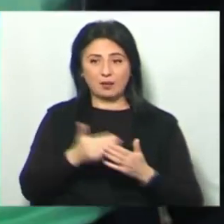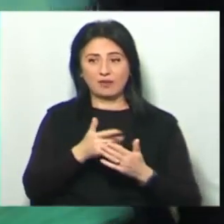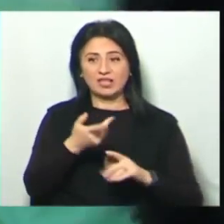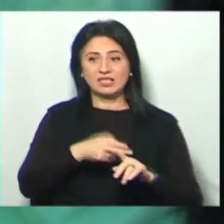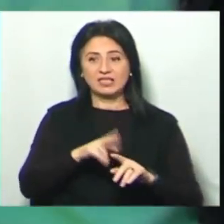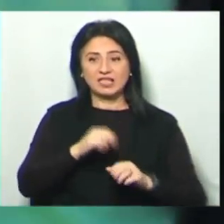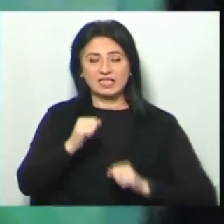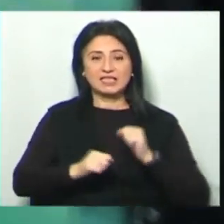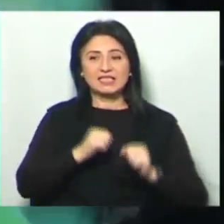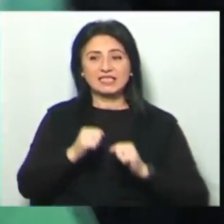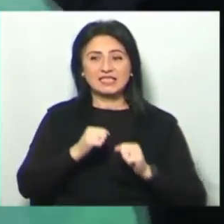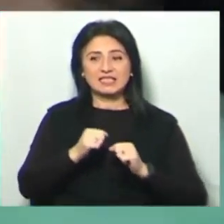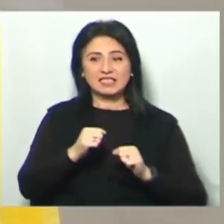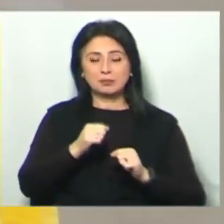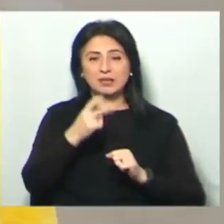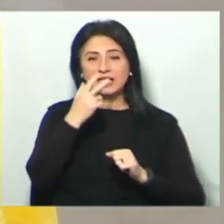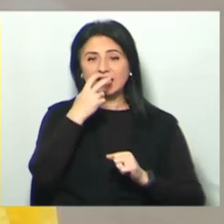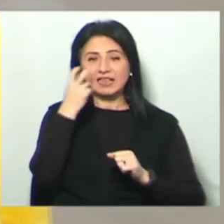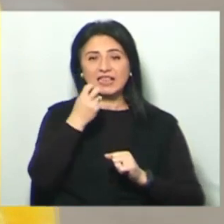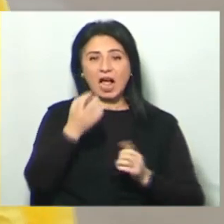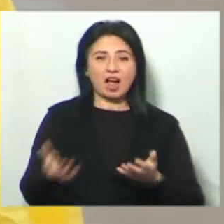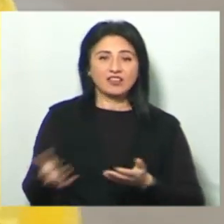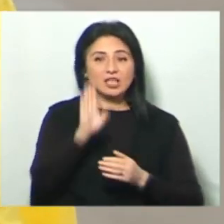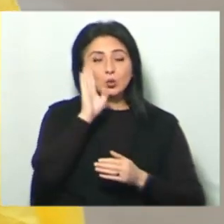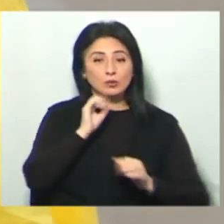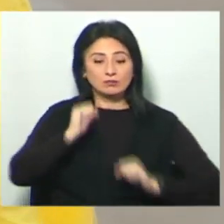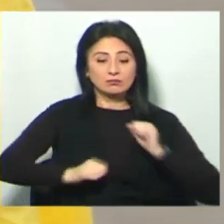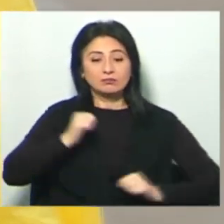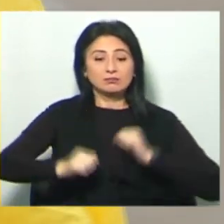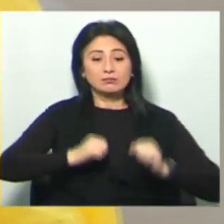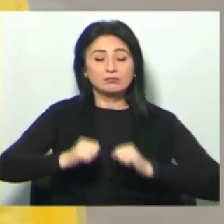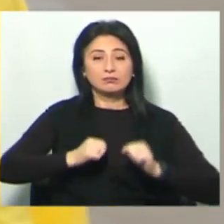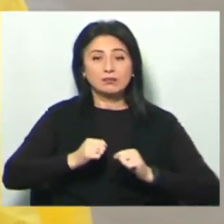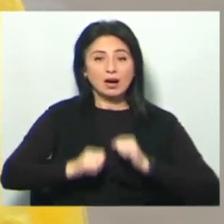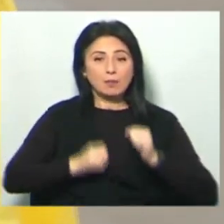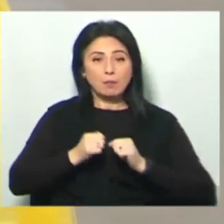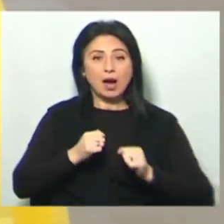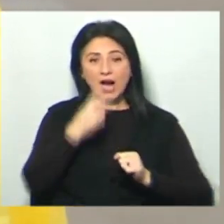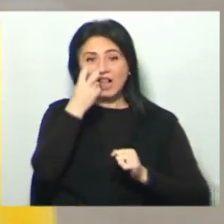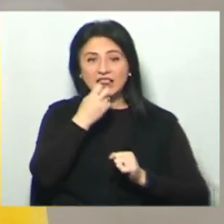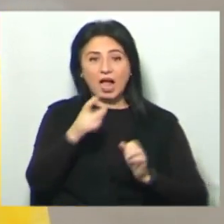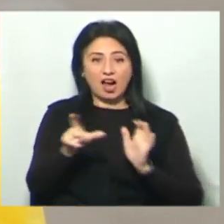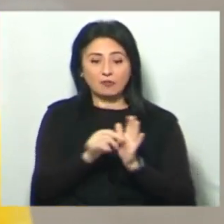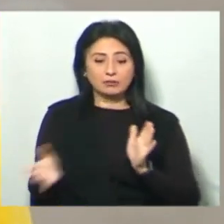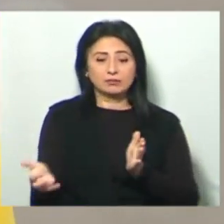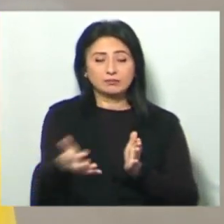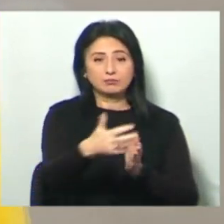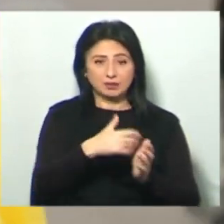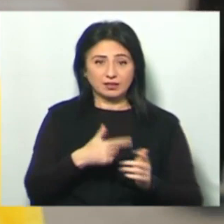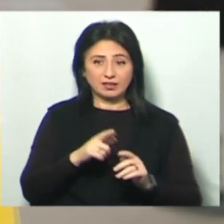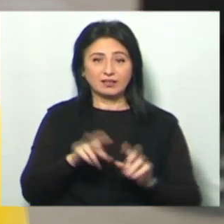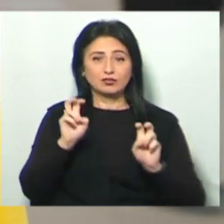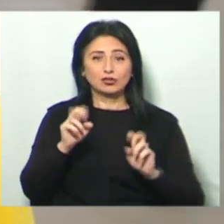ეს არის სირბილით ნაგვის აკრეფა, დილაობით სპორტსმენები, მორბენლები, რომლებიც სკვერებში დარბიან, თან კრიფავენ ნაკავს